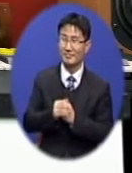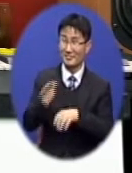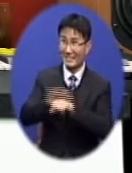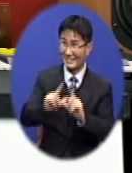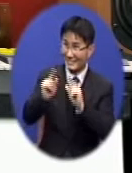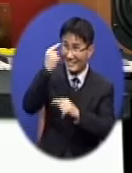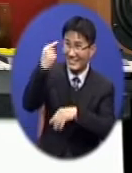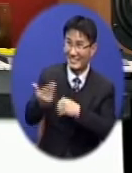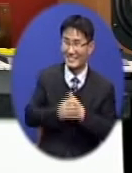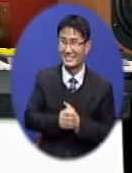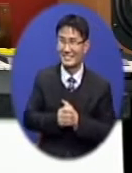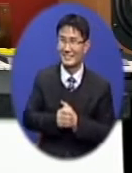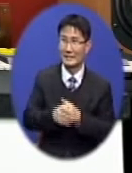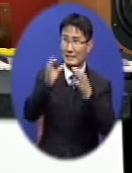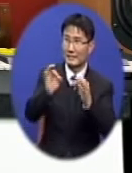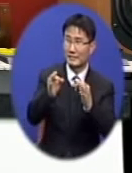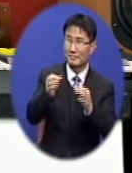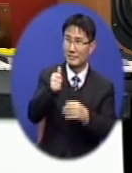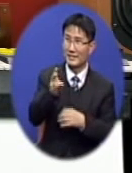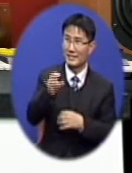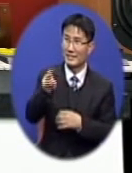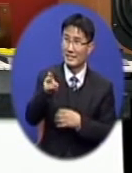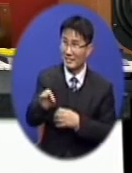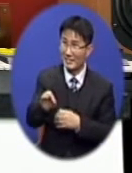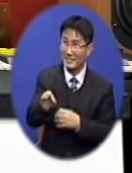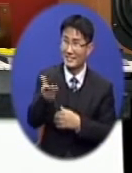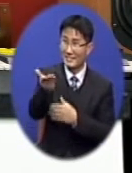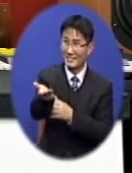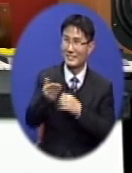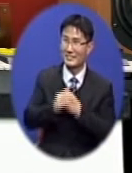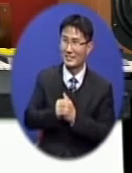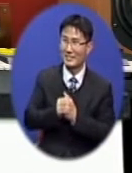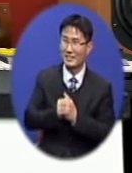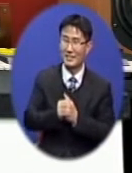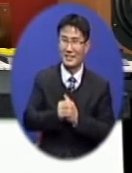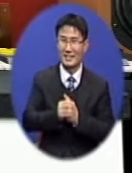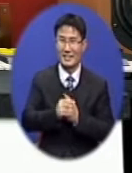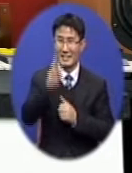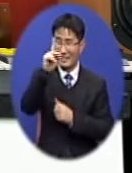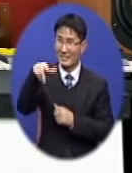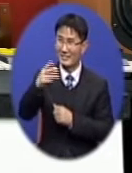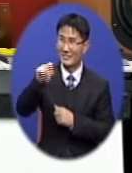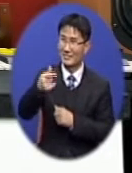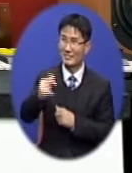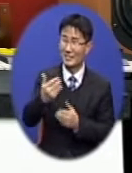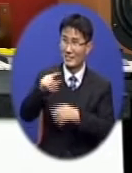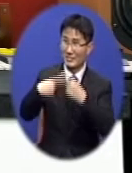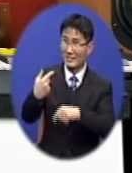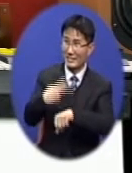계시고요. 네. 그리고 김혜영 MC님. 네. 네. 예, 박동만 소아 선생님. 네.